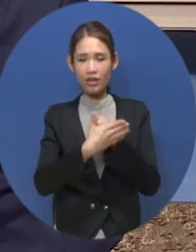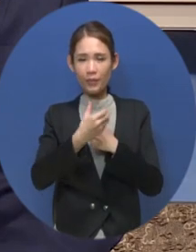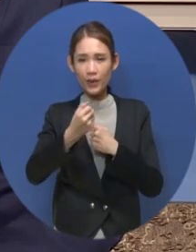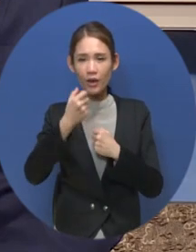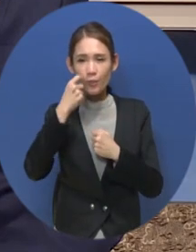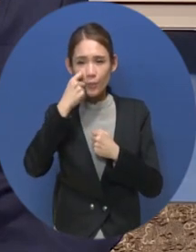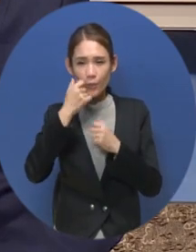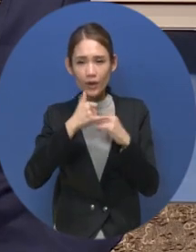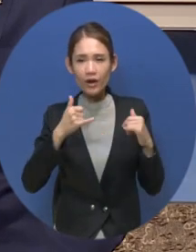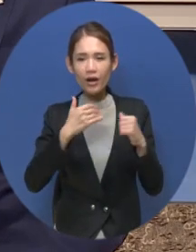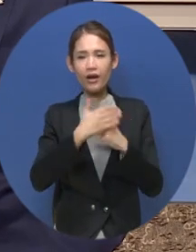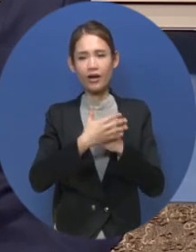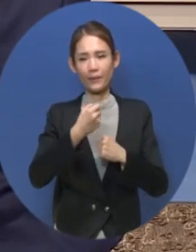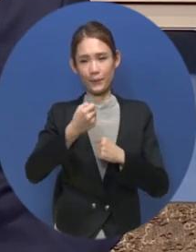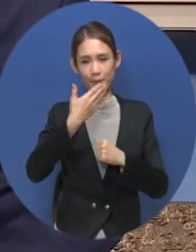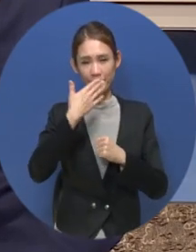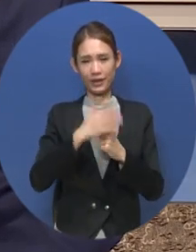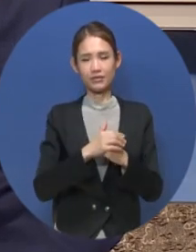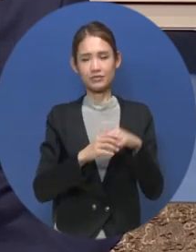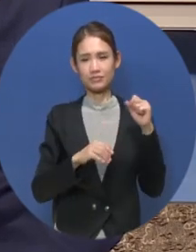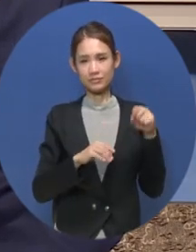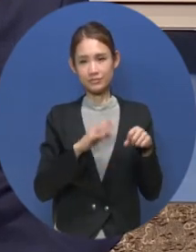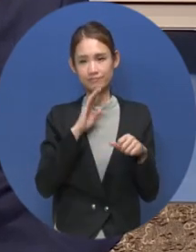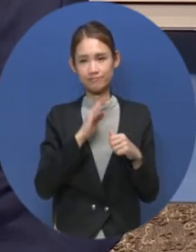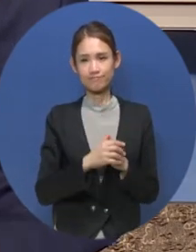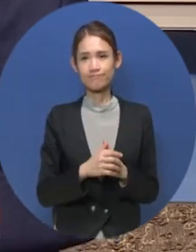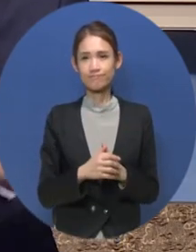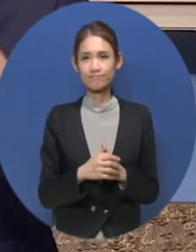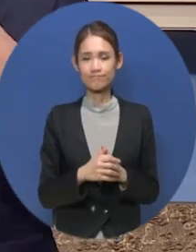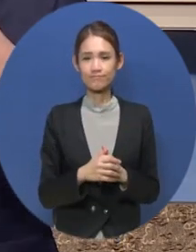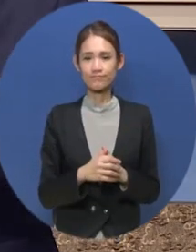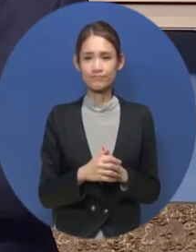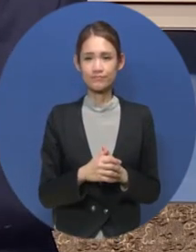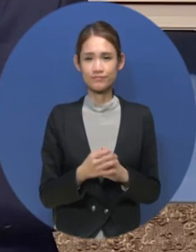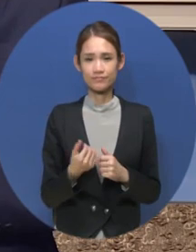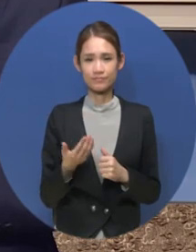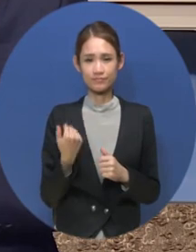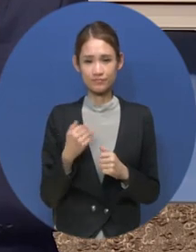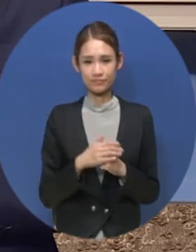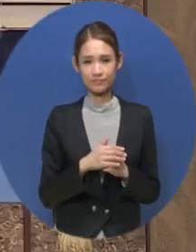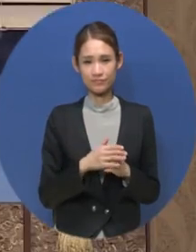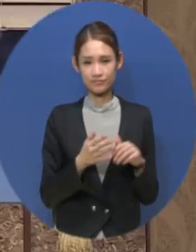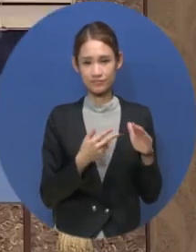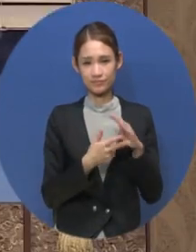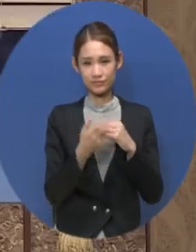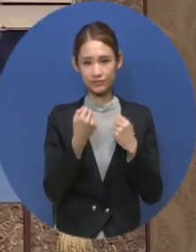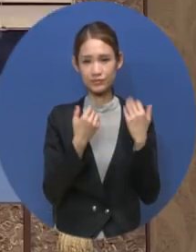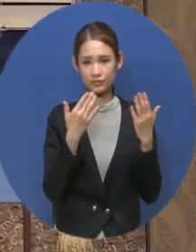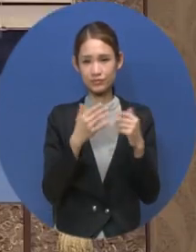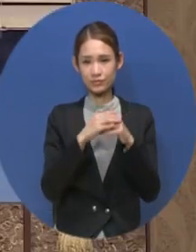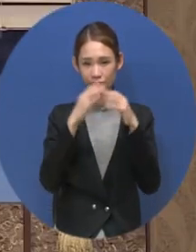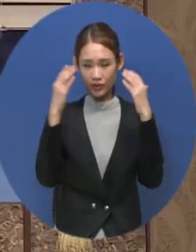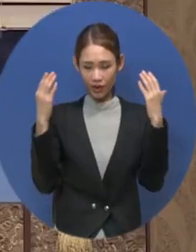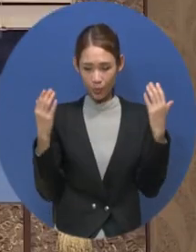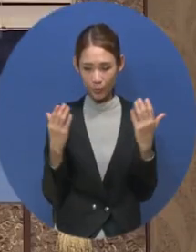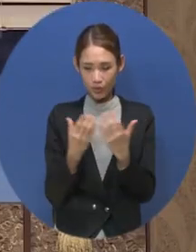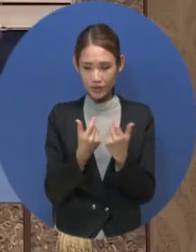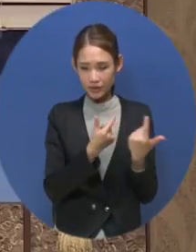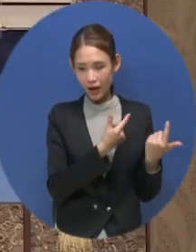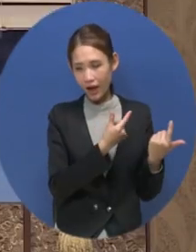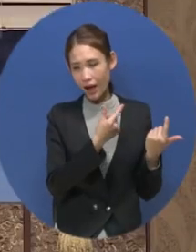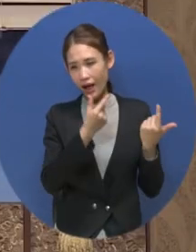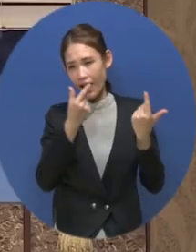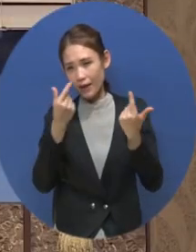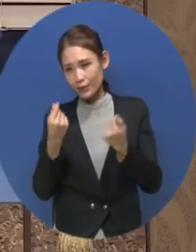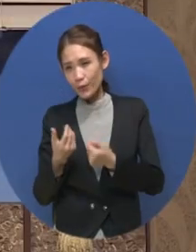분들도 혜택을 좀 볼 수가 그렇습니다. 있네요. 그렇습니다. 그래서 아까도 저희 이제 비전에서 말씀드렸다시피 예. 모두가 다 누리는